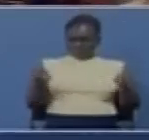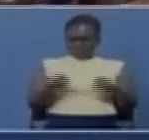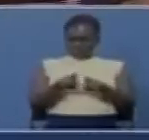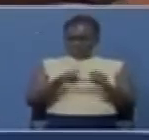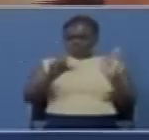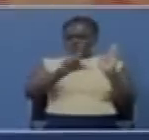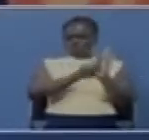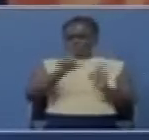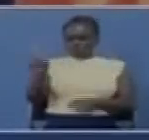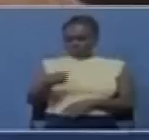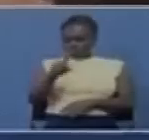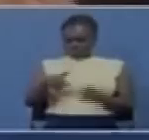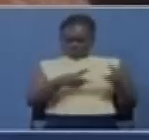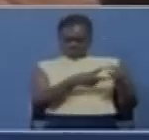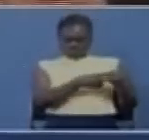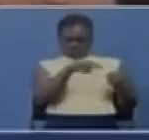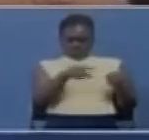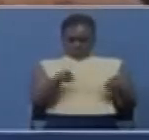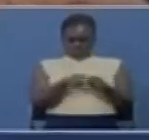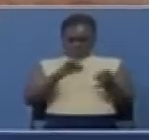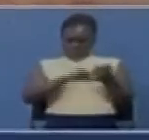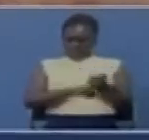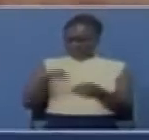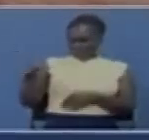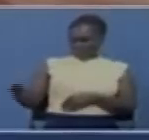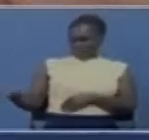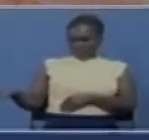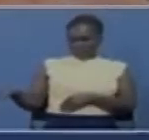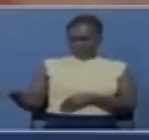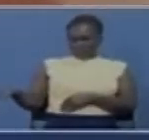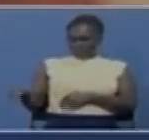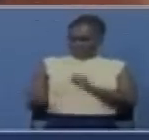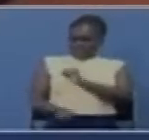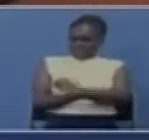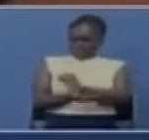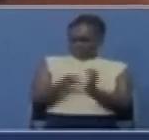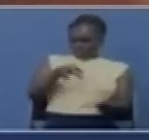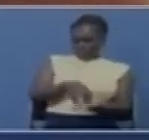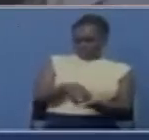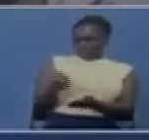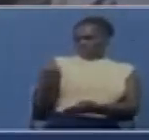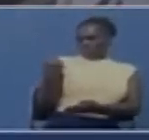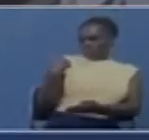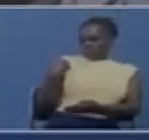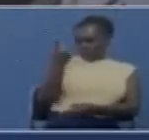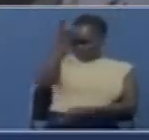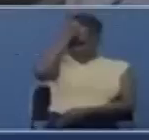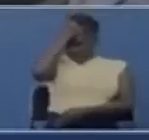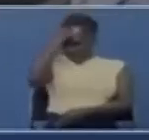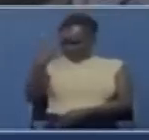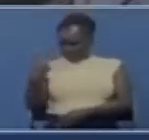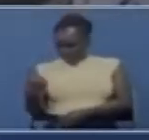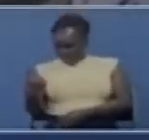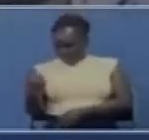sheria imeharamisha ukeketaji na hata ndoa za mapema, Marina anasimulia kisa cha hivi punde katika kijiji cha Olgira